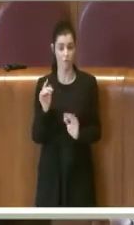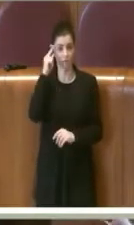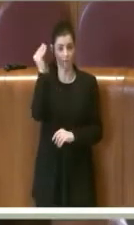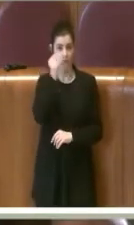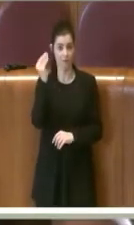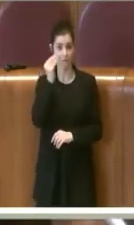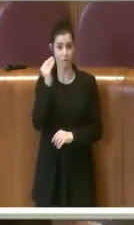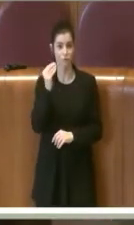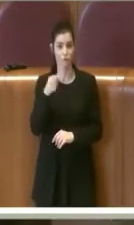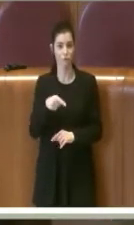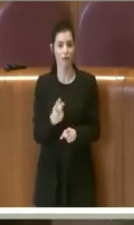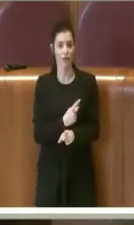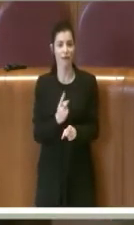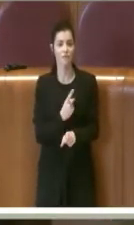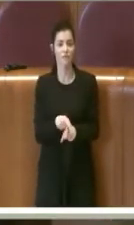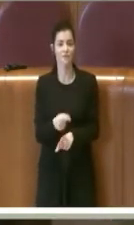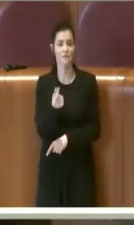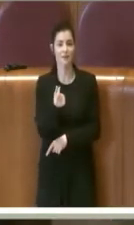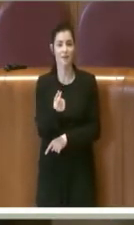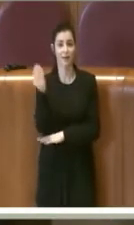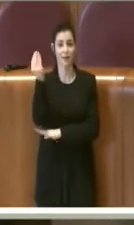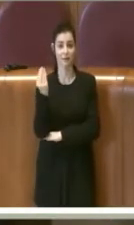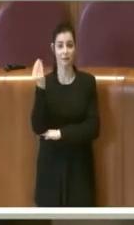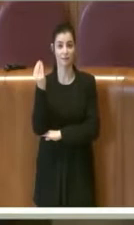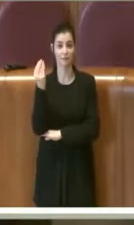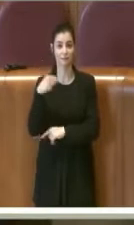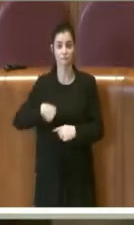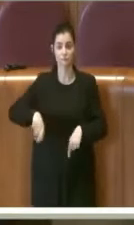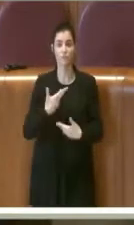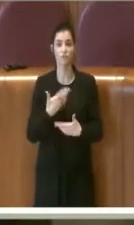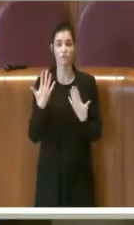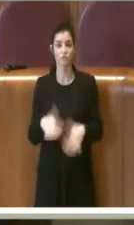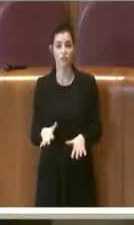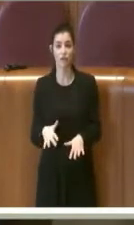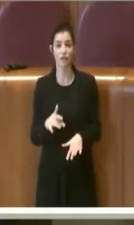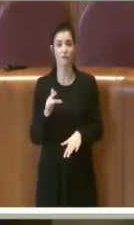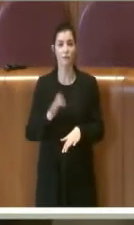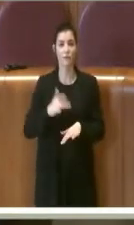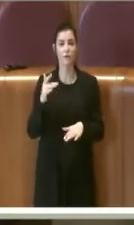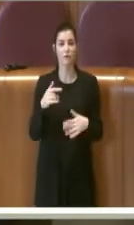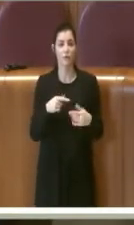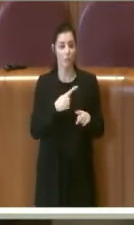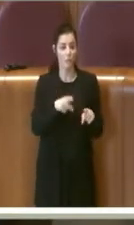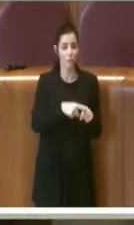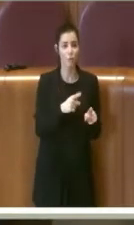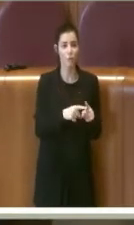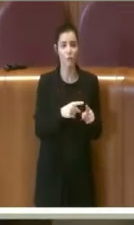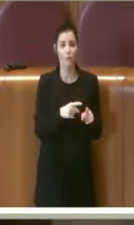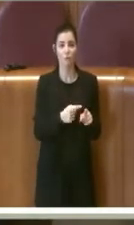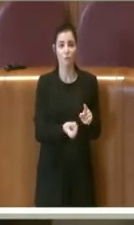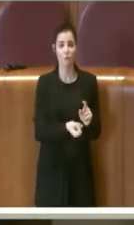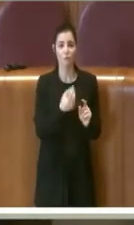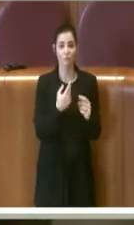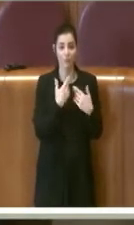l'esigenza complessiva finanziaria dell'ente. Ripeto, noi abbiamo già molte partite aperte, avanzi da mutui aperti,